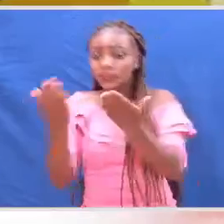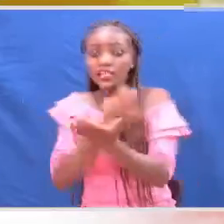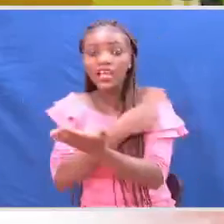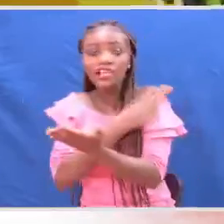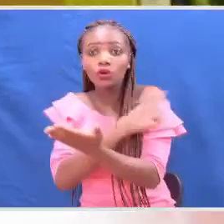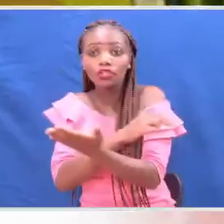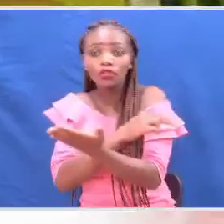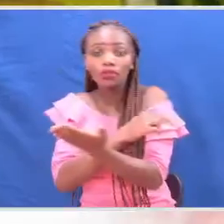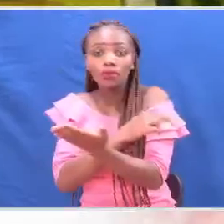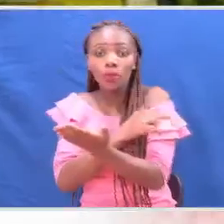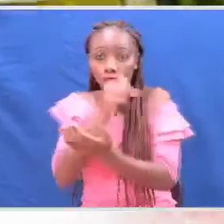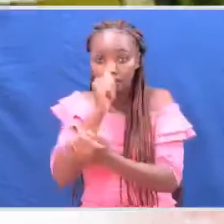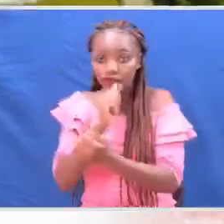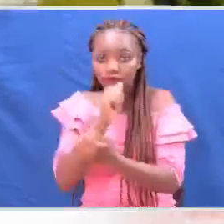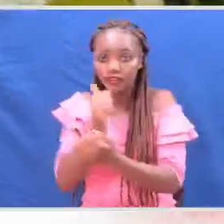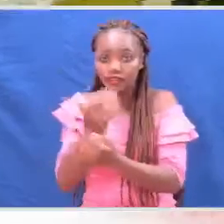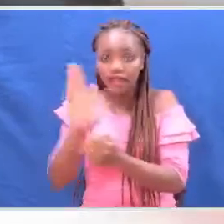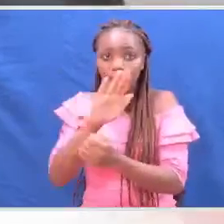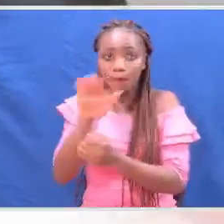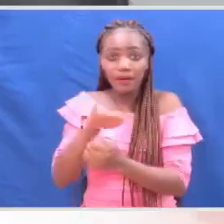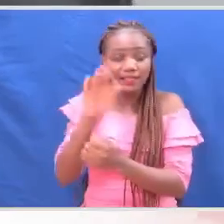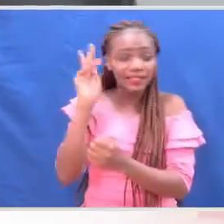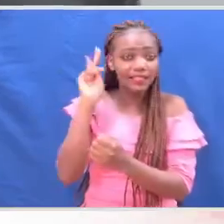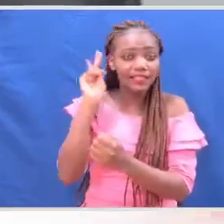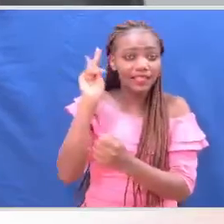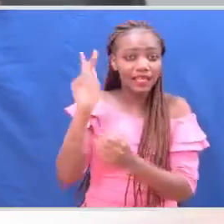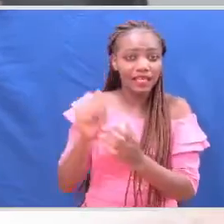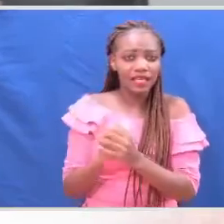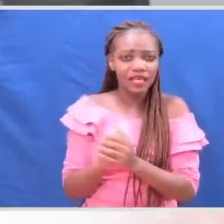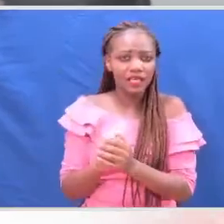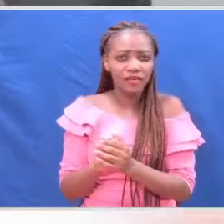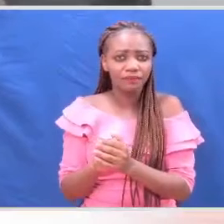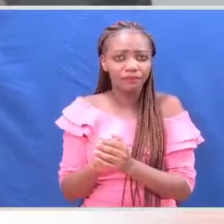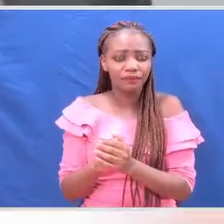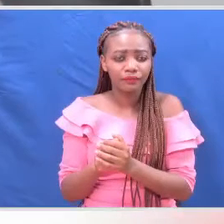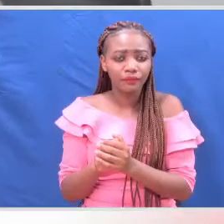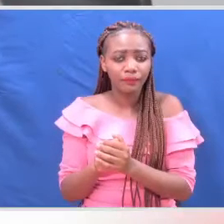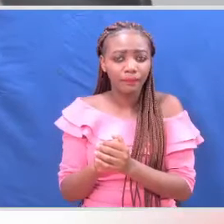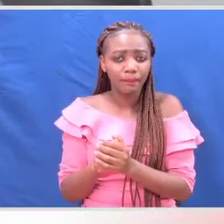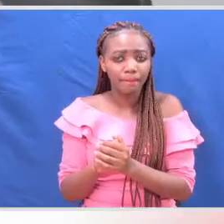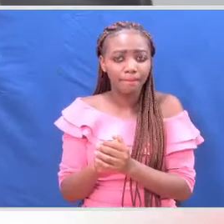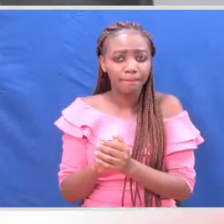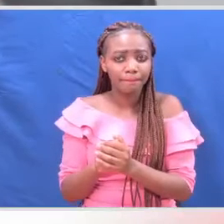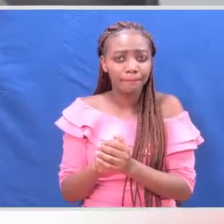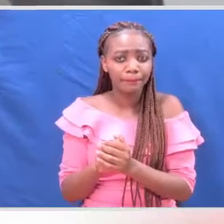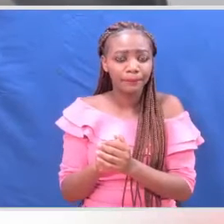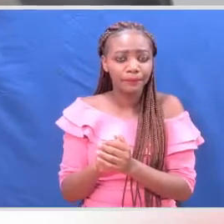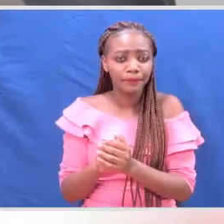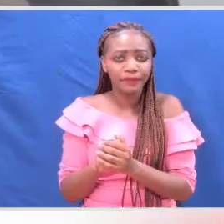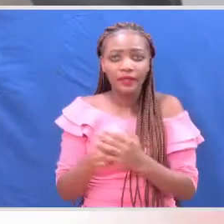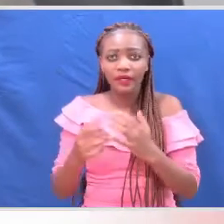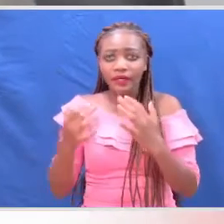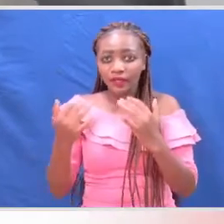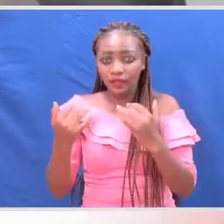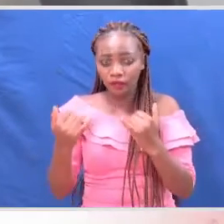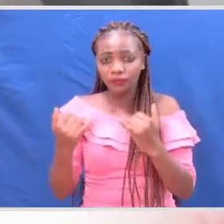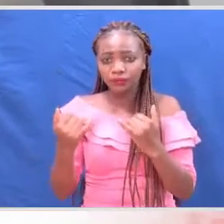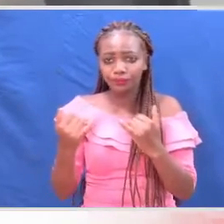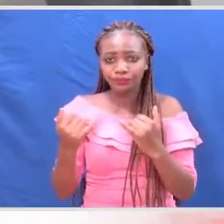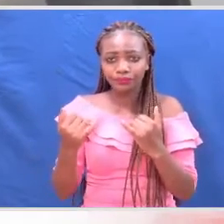hospitali moja ya kibinafsi huko Kisii. One had tip cuts and the other one was